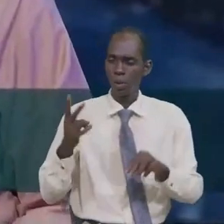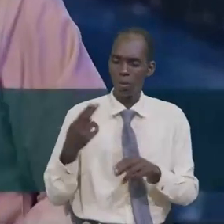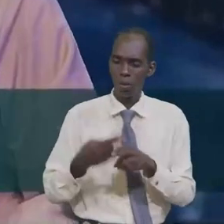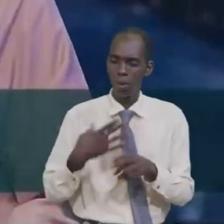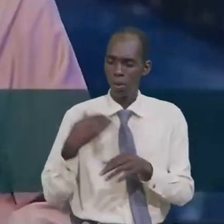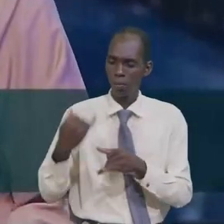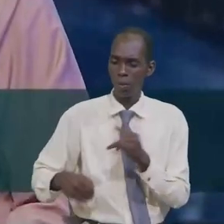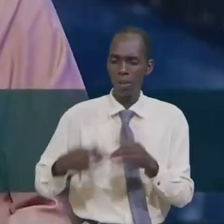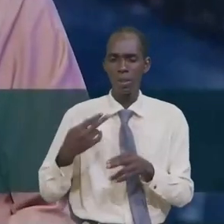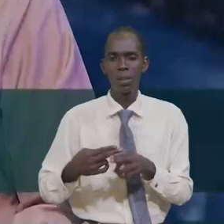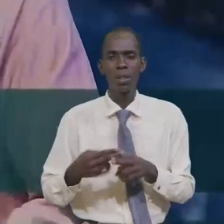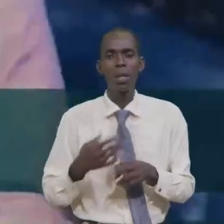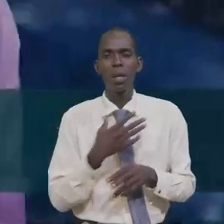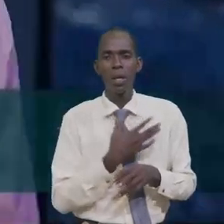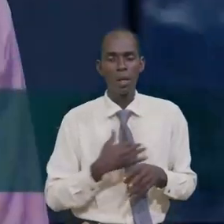prénom